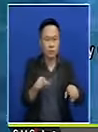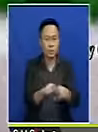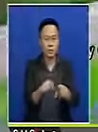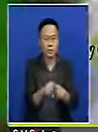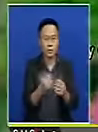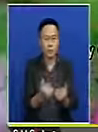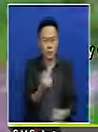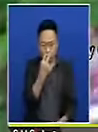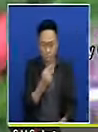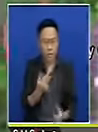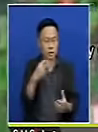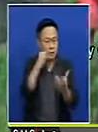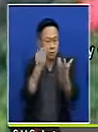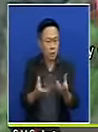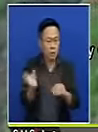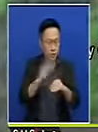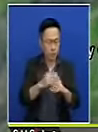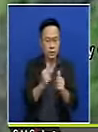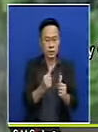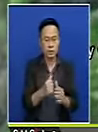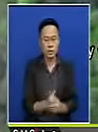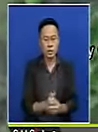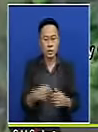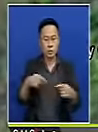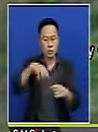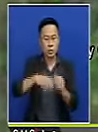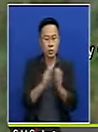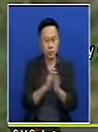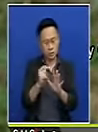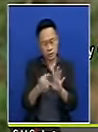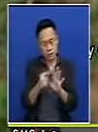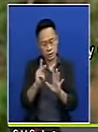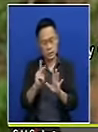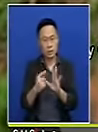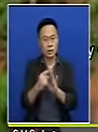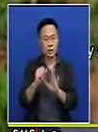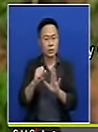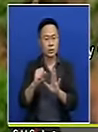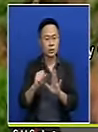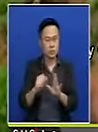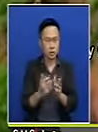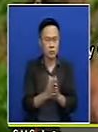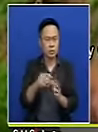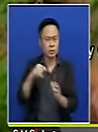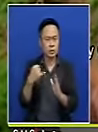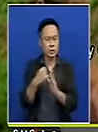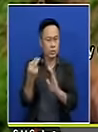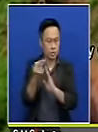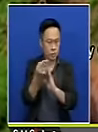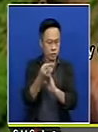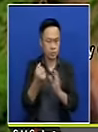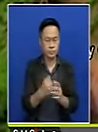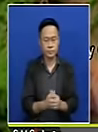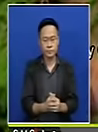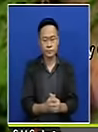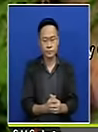ะครับแล้วก็รองรับน้ำหนักได้หลายคนเลยนะครับที่วัดตากเสื้อนี้ตั้งอยู่บริเวณของในเขตบ้านดงต้องตำบลผาตั้งอำเภอสัง